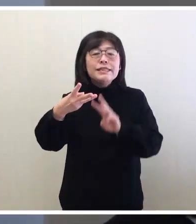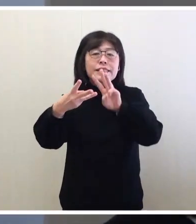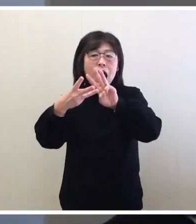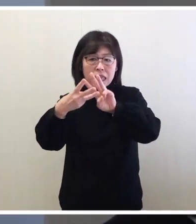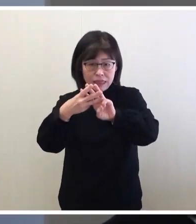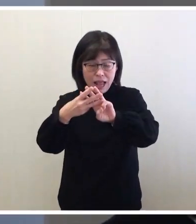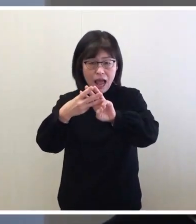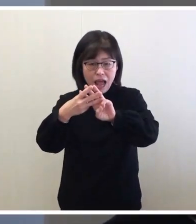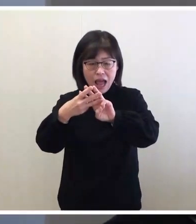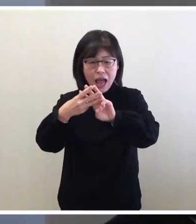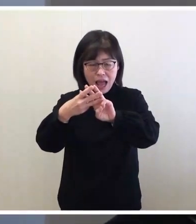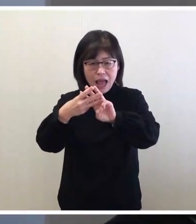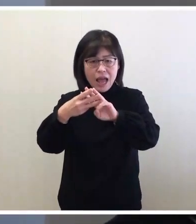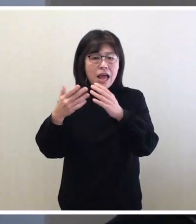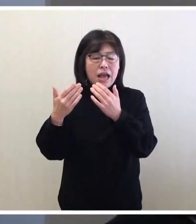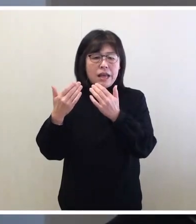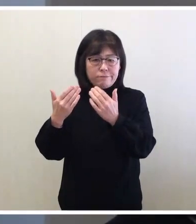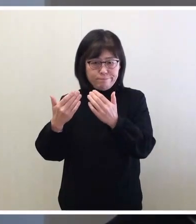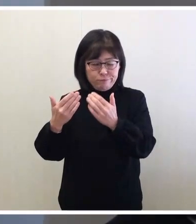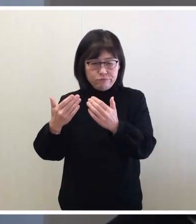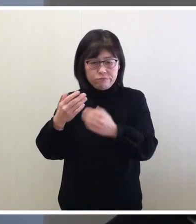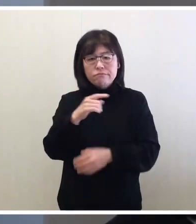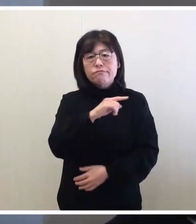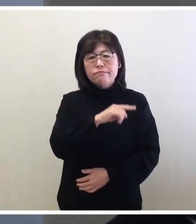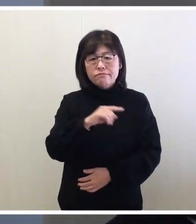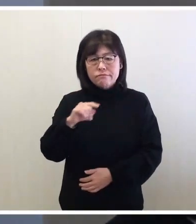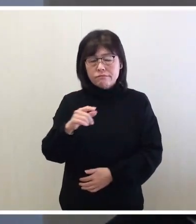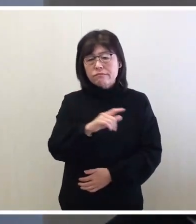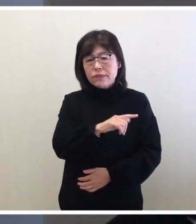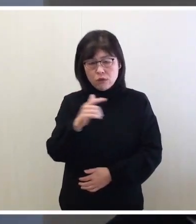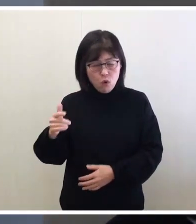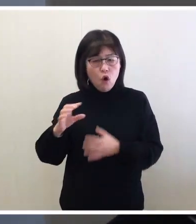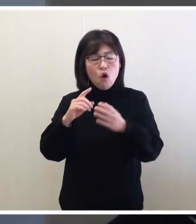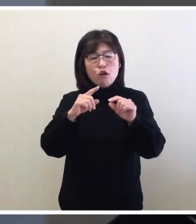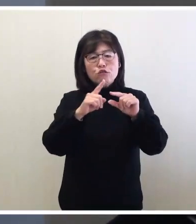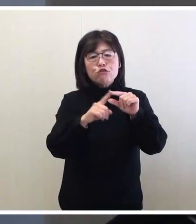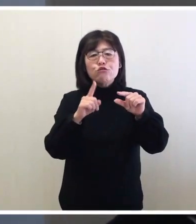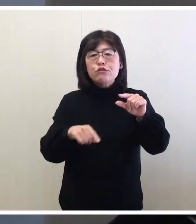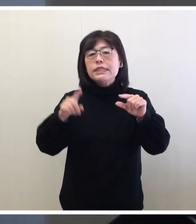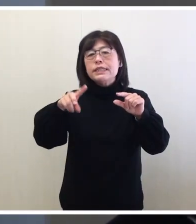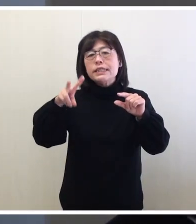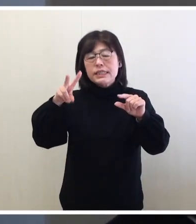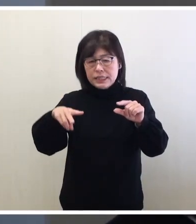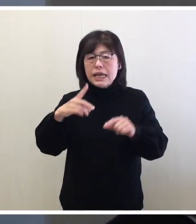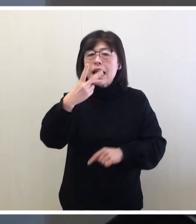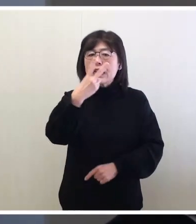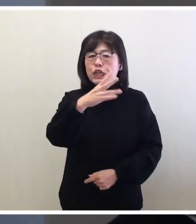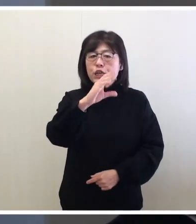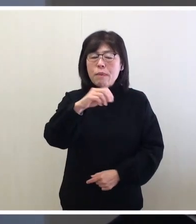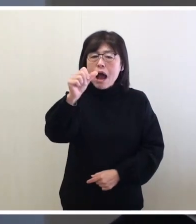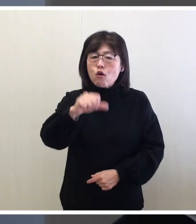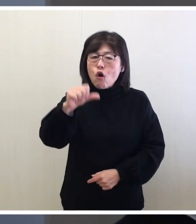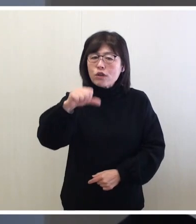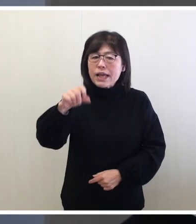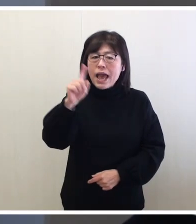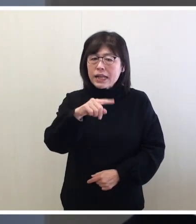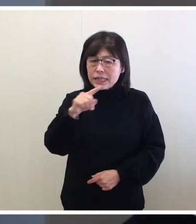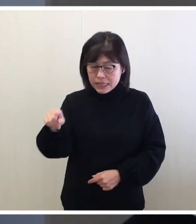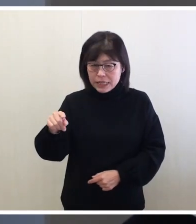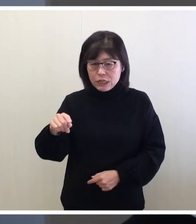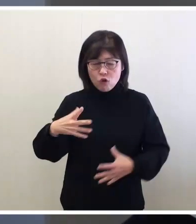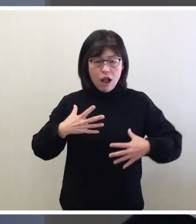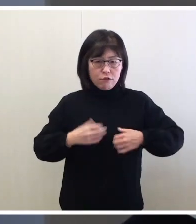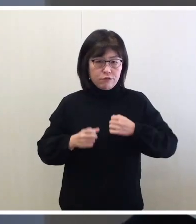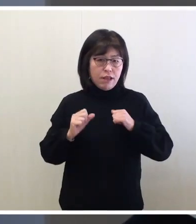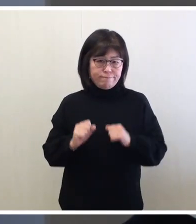神戸三田キャンパスの主要3キャンパスを中心に約2万5千人の学生が学んでいます